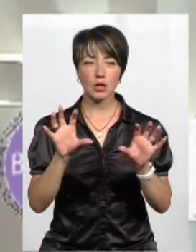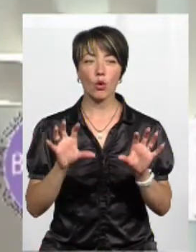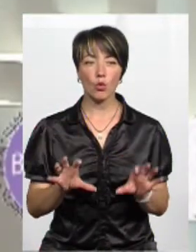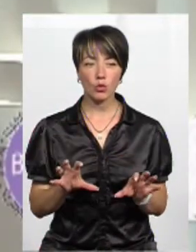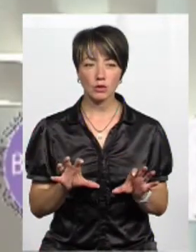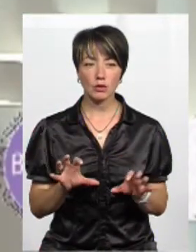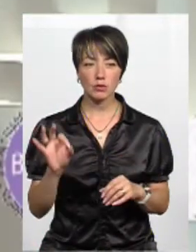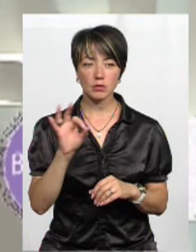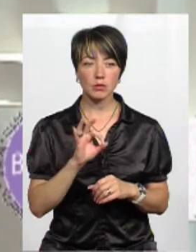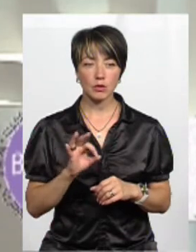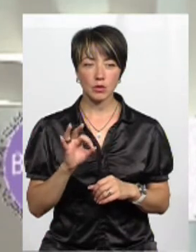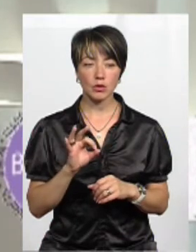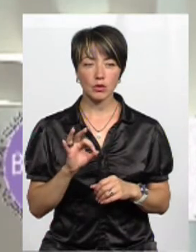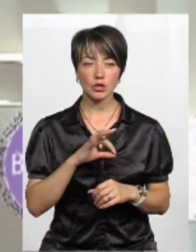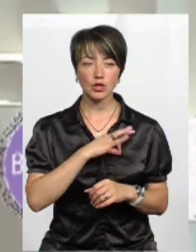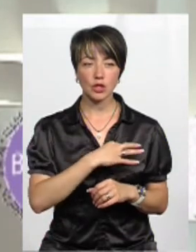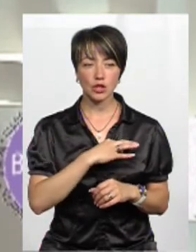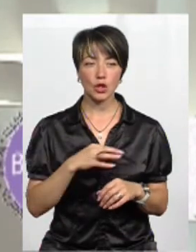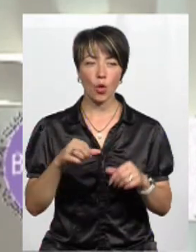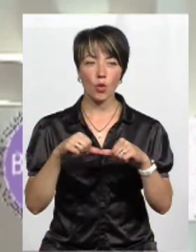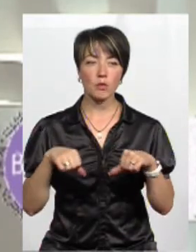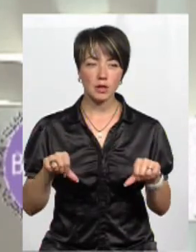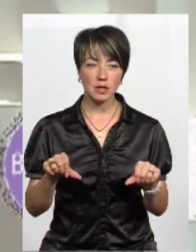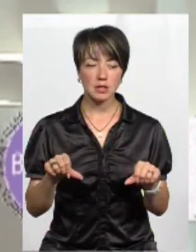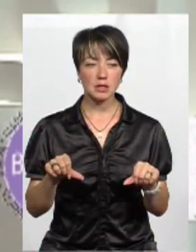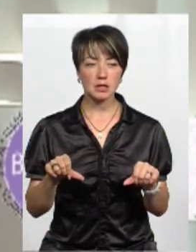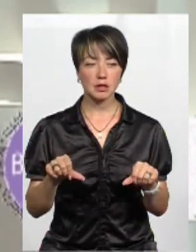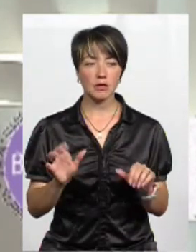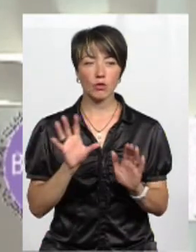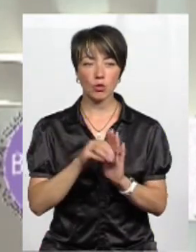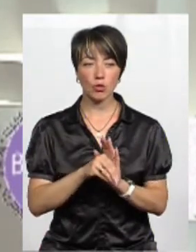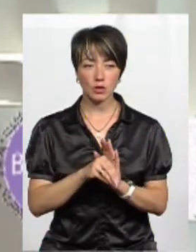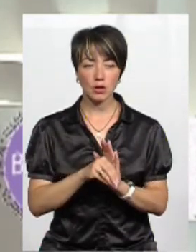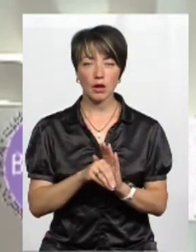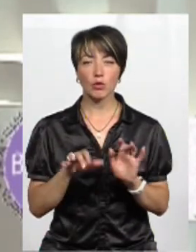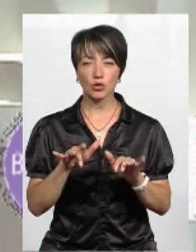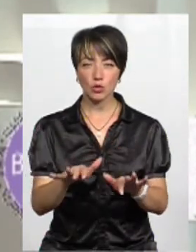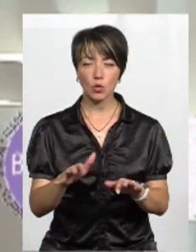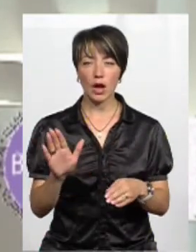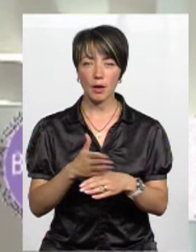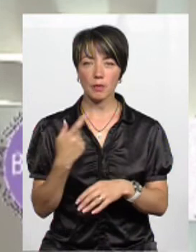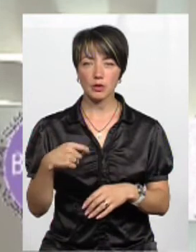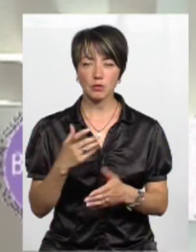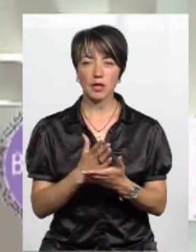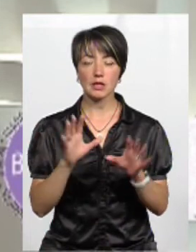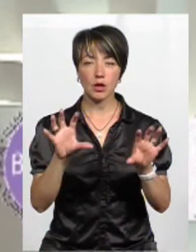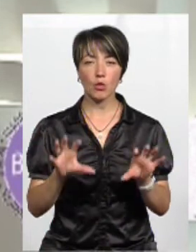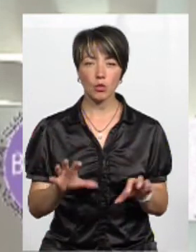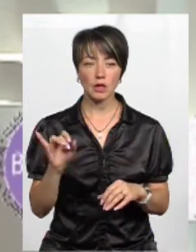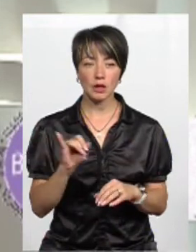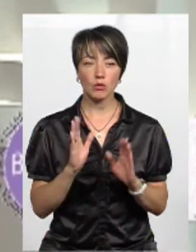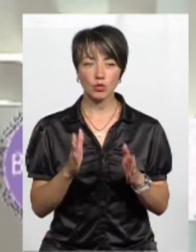закон стосовно слідчих комісій, в яку входить процедура імпічменту. Тобто є закон,